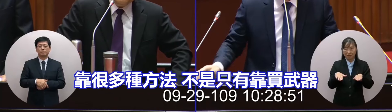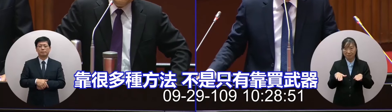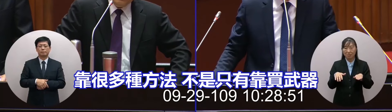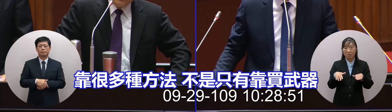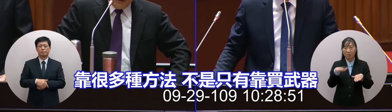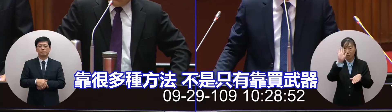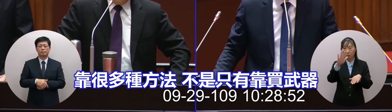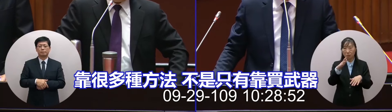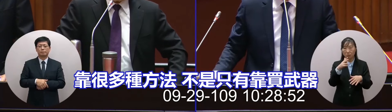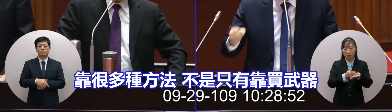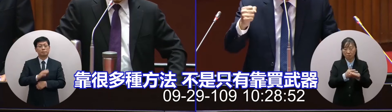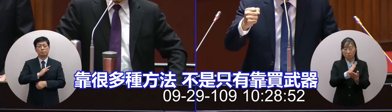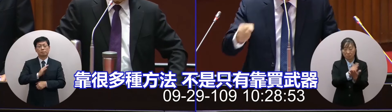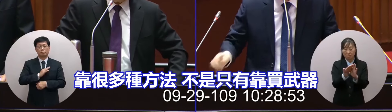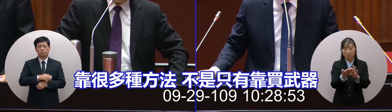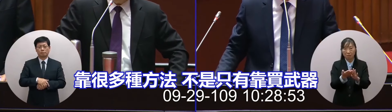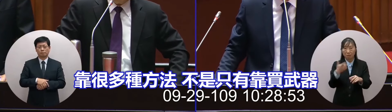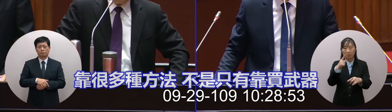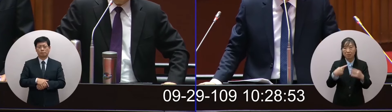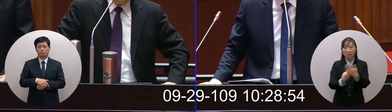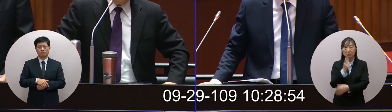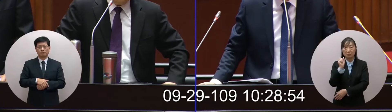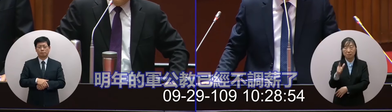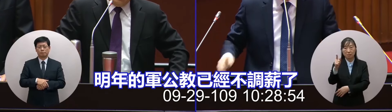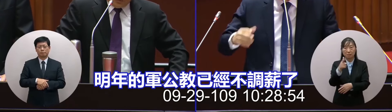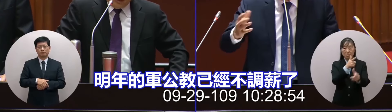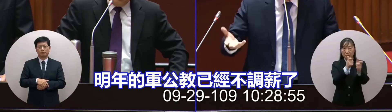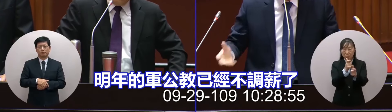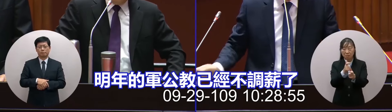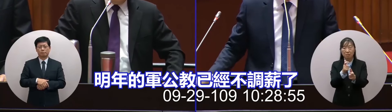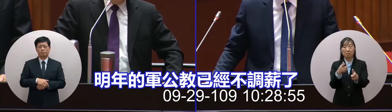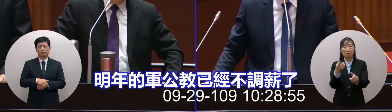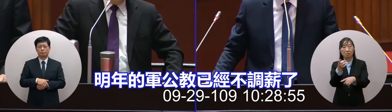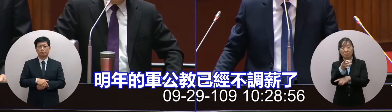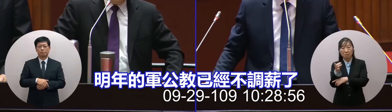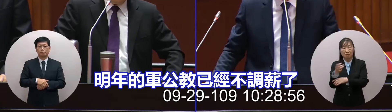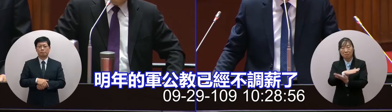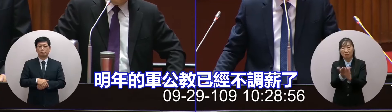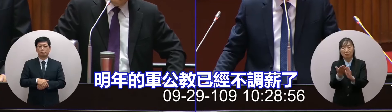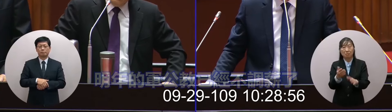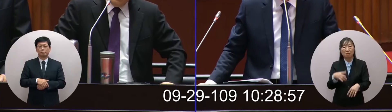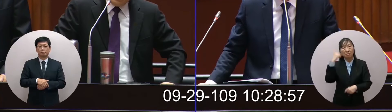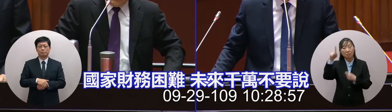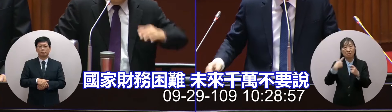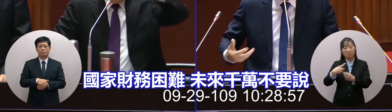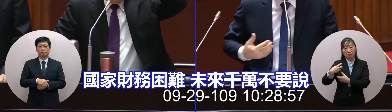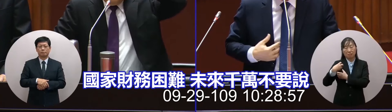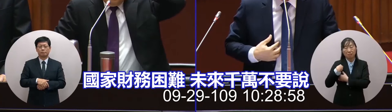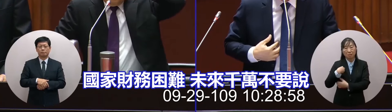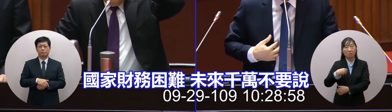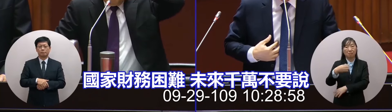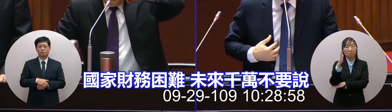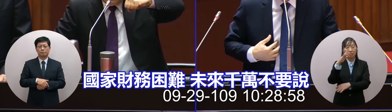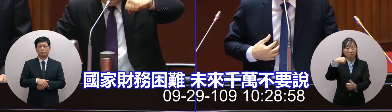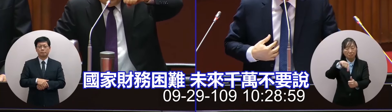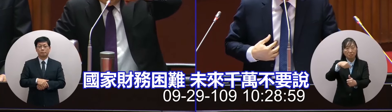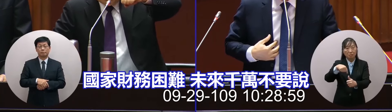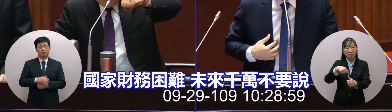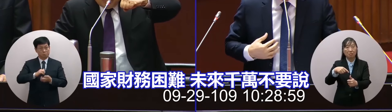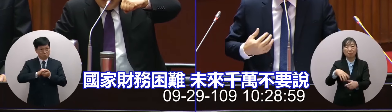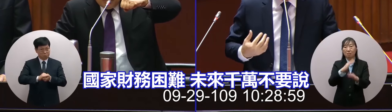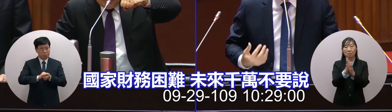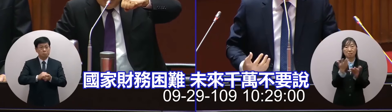很多种方法， 那当然 不是只有靠买武器，对不对？明年的军工教已经不调薪了嘛，对不对？国家财务困难嘛， 必